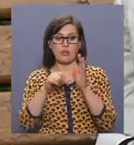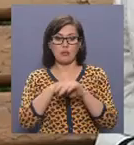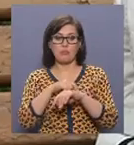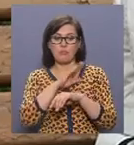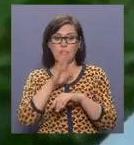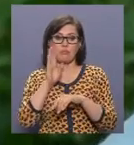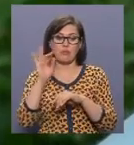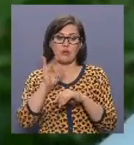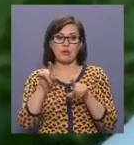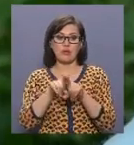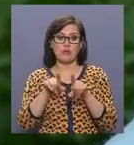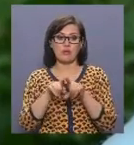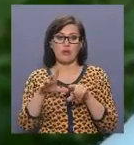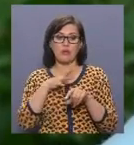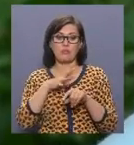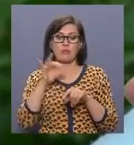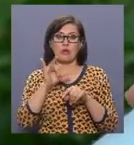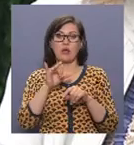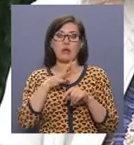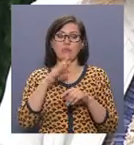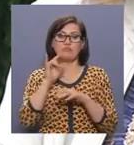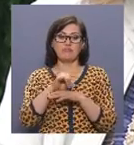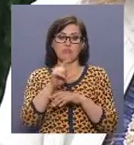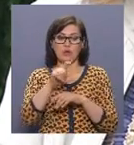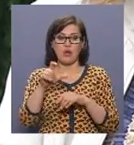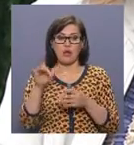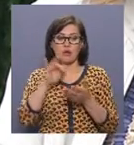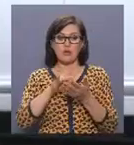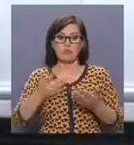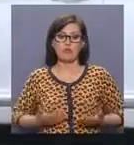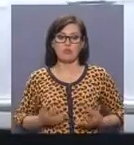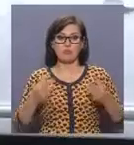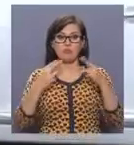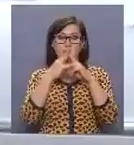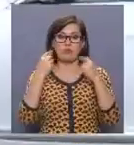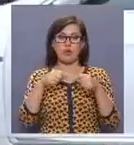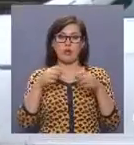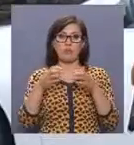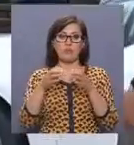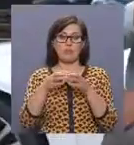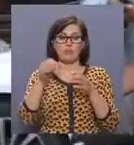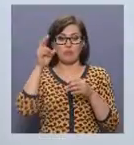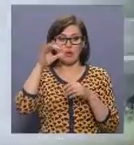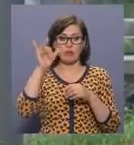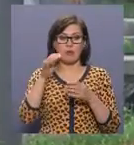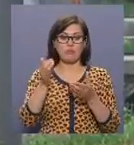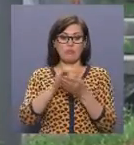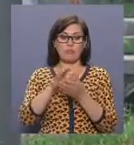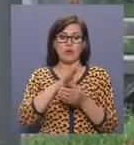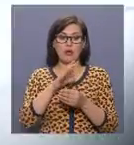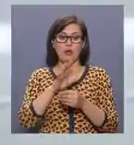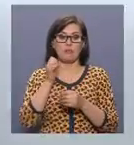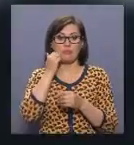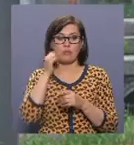Гүлназдың анасы алаяқтардың арбауына түсіп жүріпті. Өздерін қаладағы тұрмыстық техника сататын компанияның өкілдері деп таныстырғандар